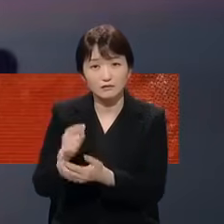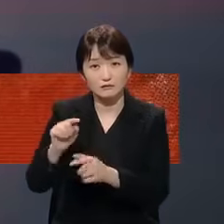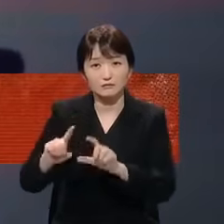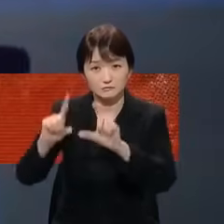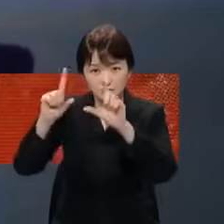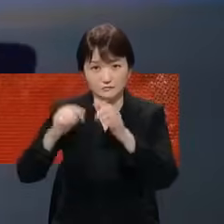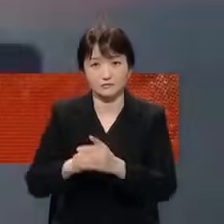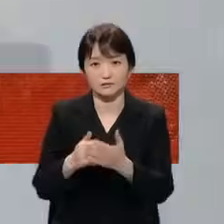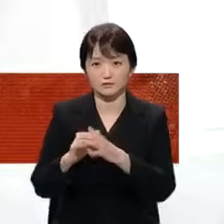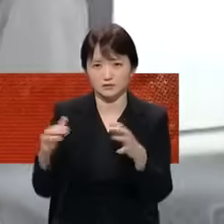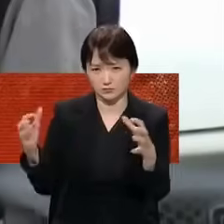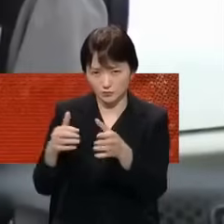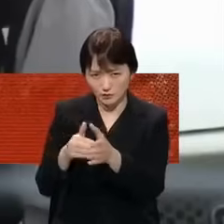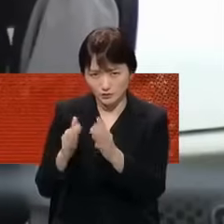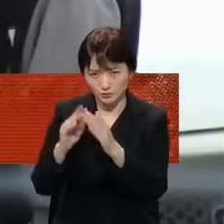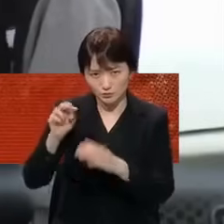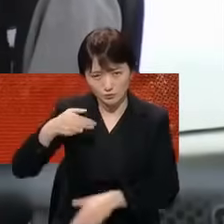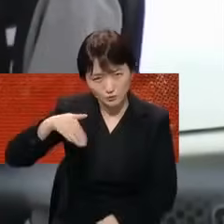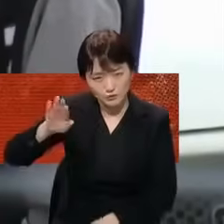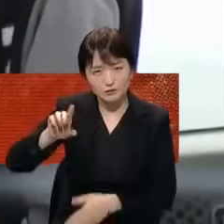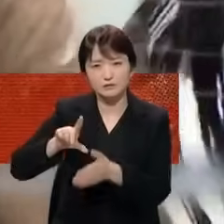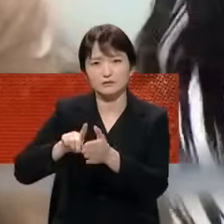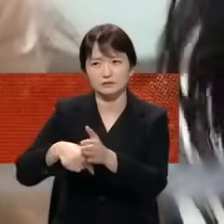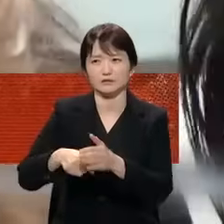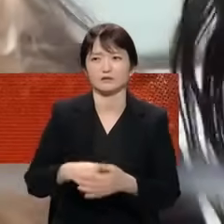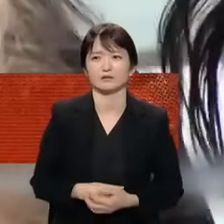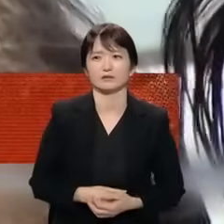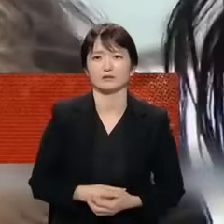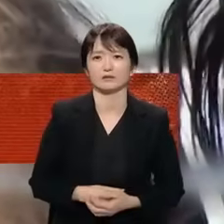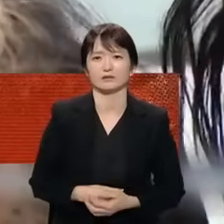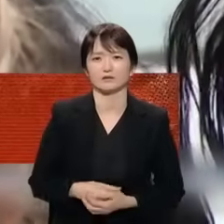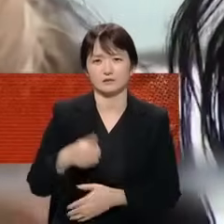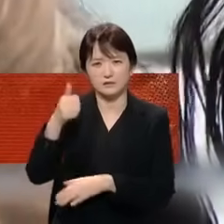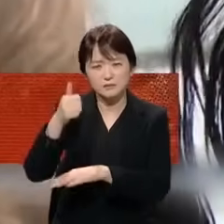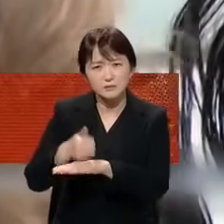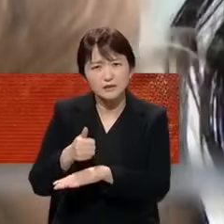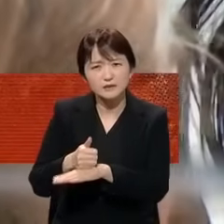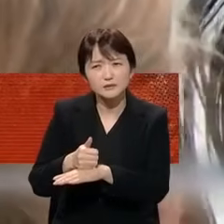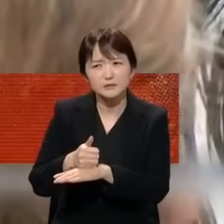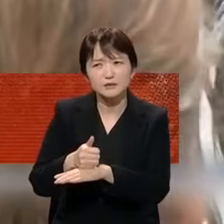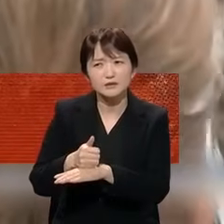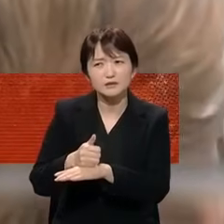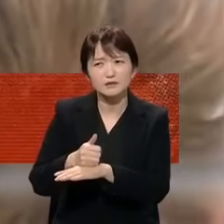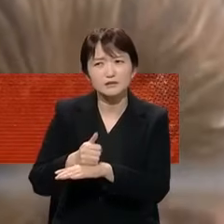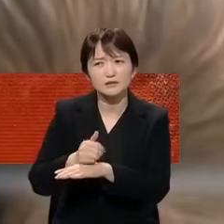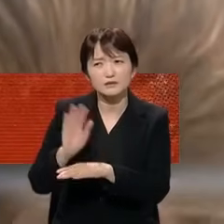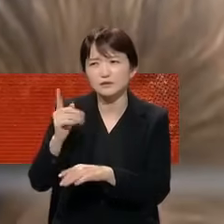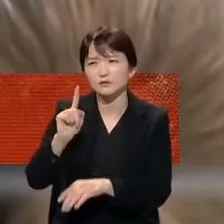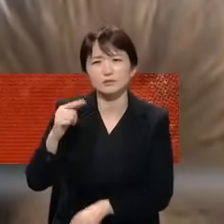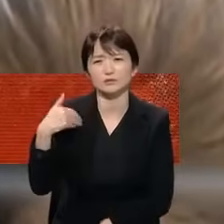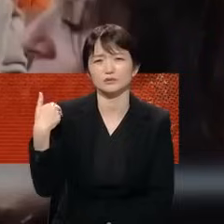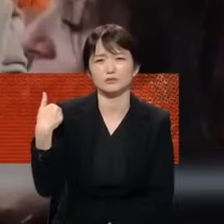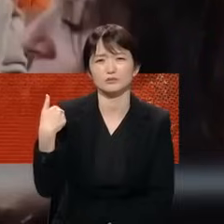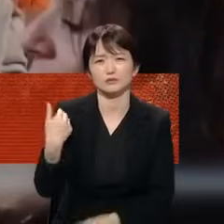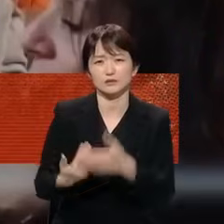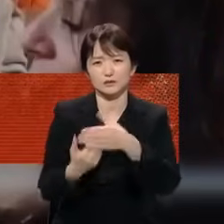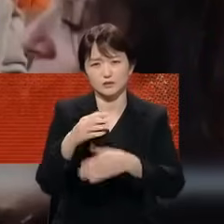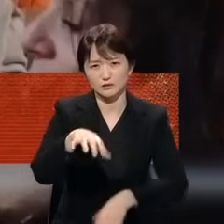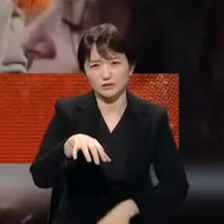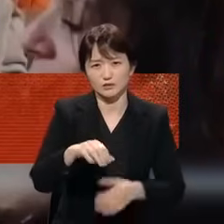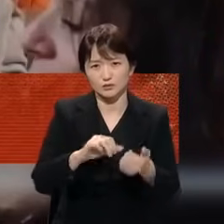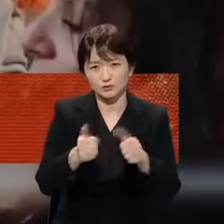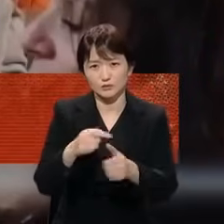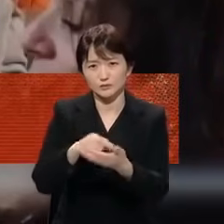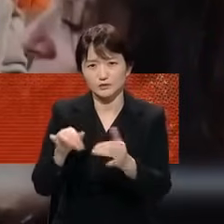당일에요. 가족 모임 마치고 집으로 돌아가던 길이었는데 그게 마지막 될 줄은 상상도 못했던 겁니다. 이 사고 현장에는